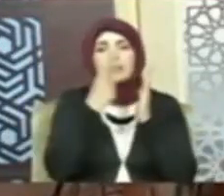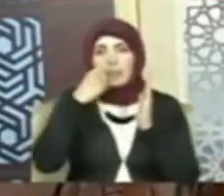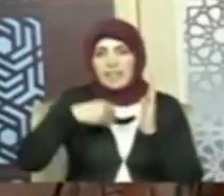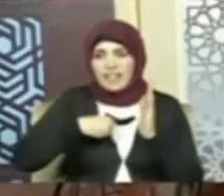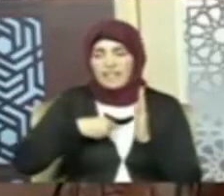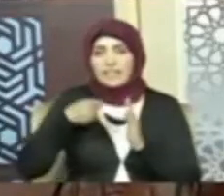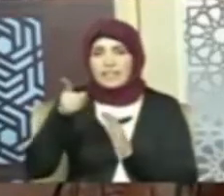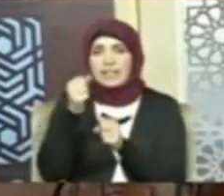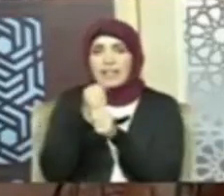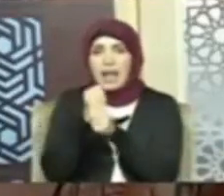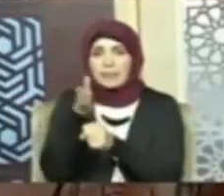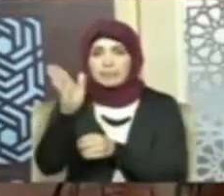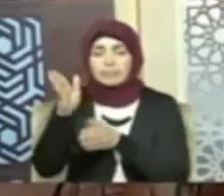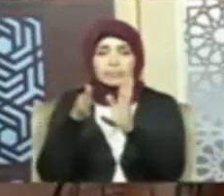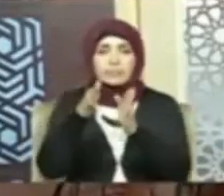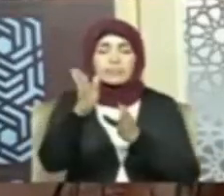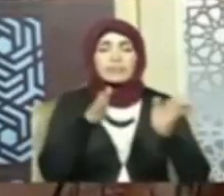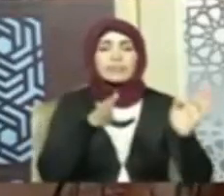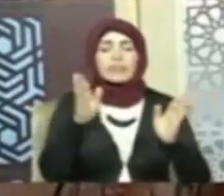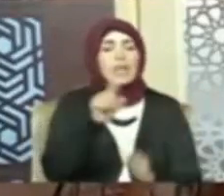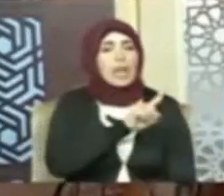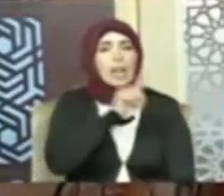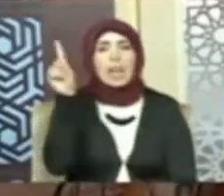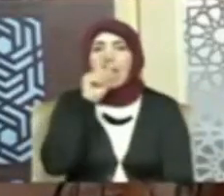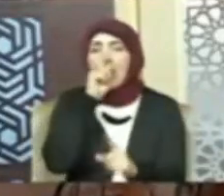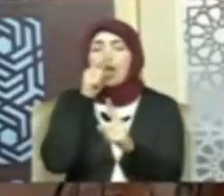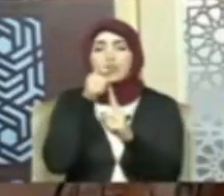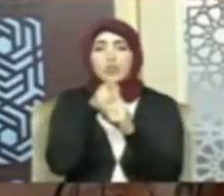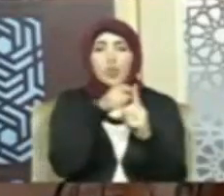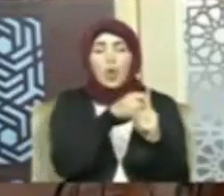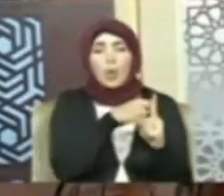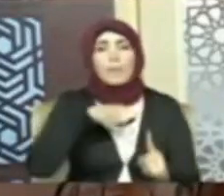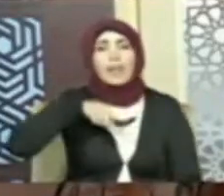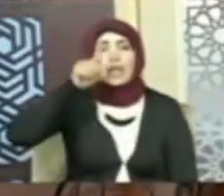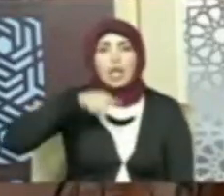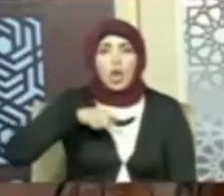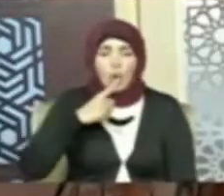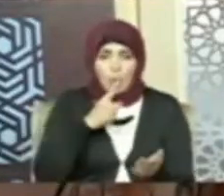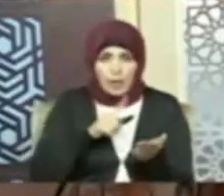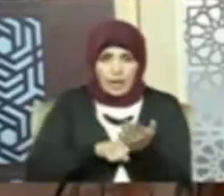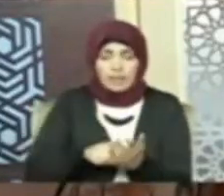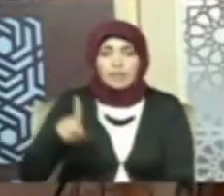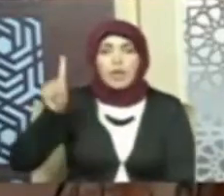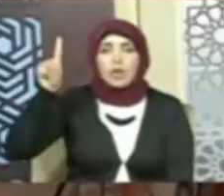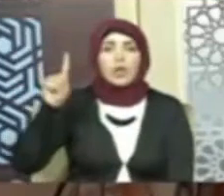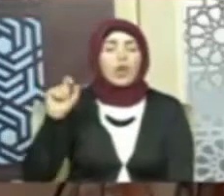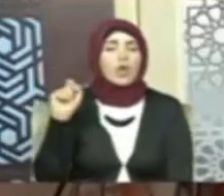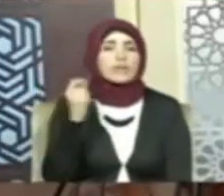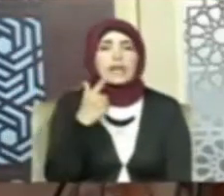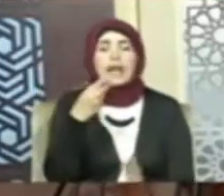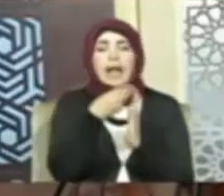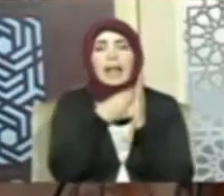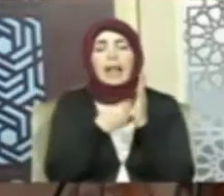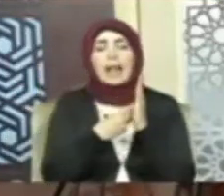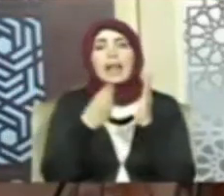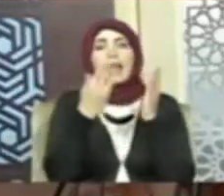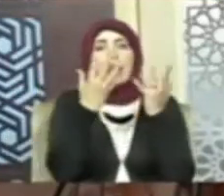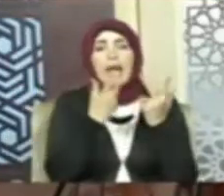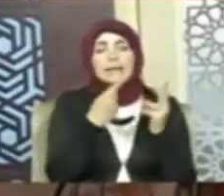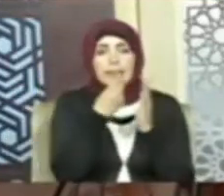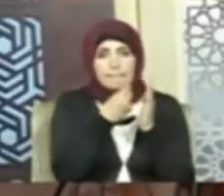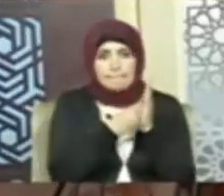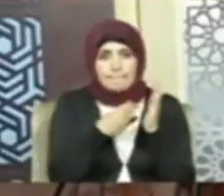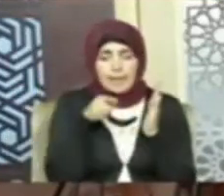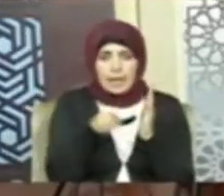كسبت، لا ظلم اليوم، إن الله سريع الحساب. فالعاقل